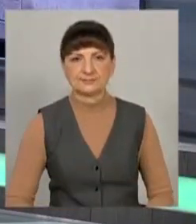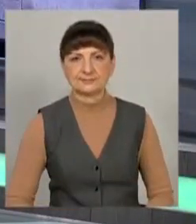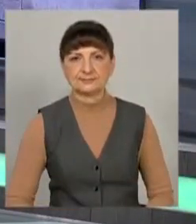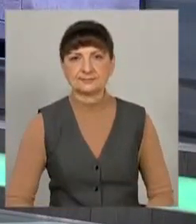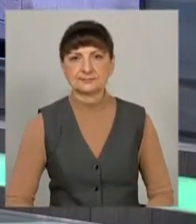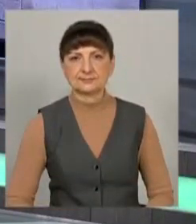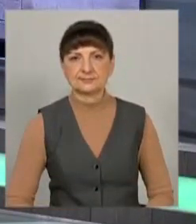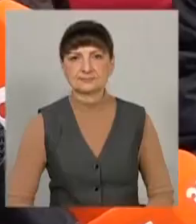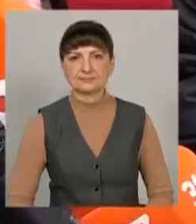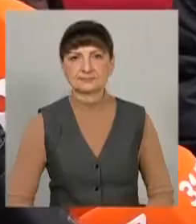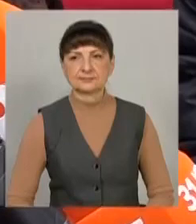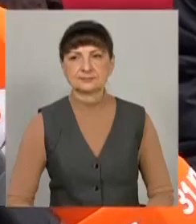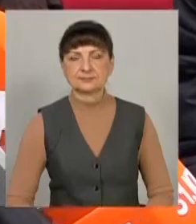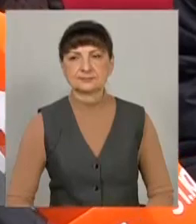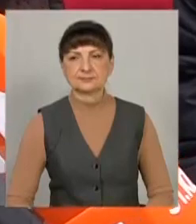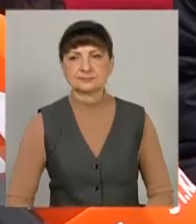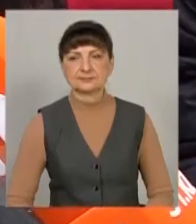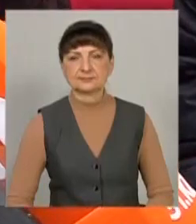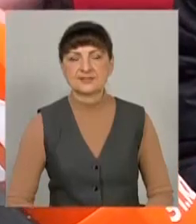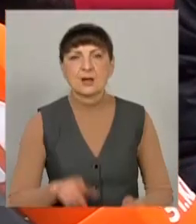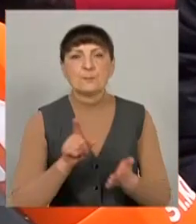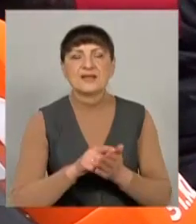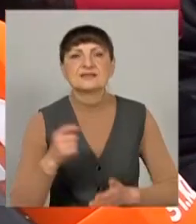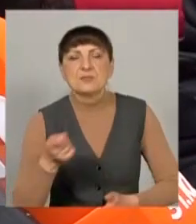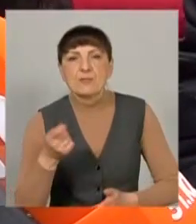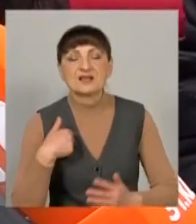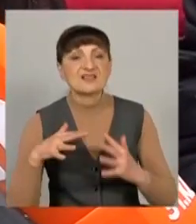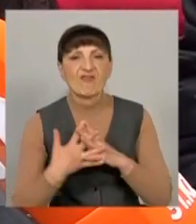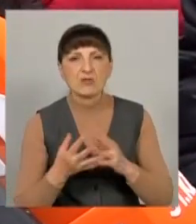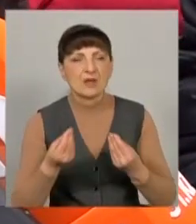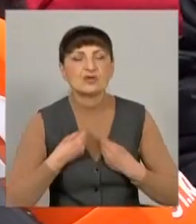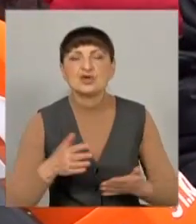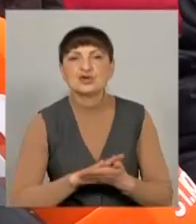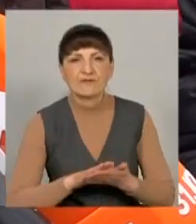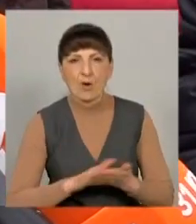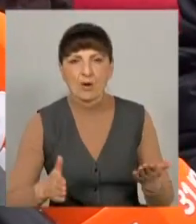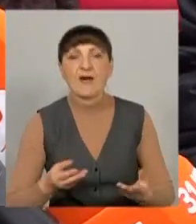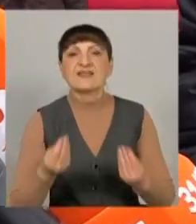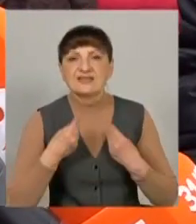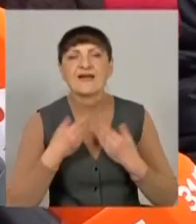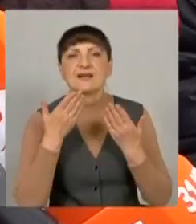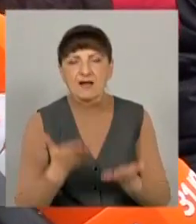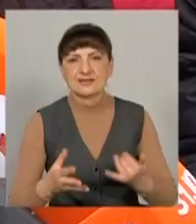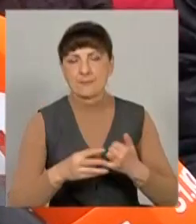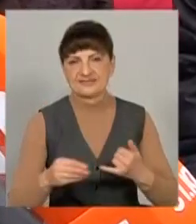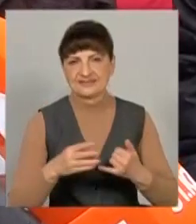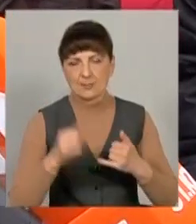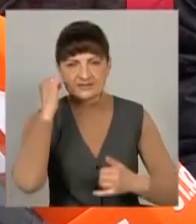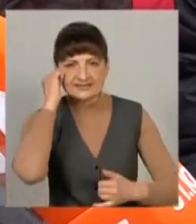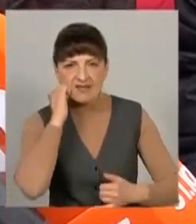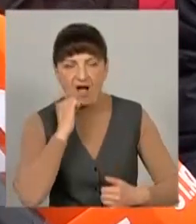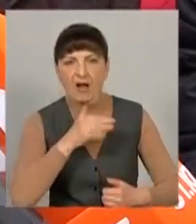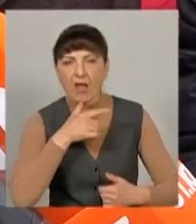Пенсия теперь минимальная, потому что совхоз нам ничего не дал. Ну дайте нам хотя бы землю под старость лет, нам